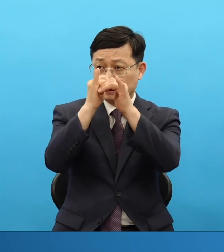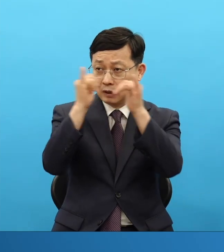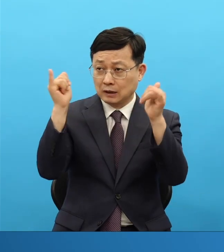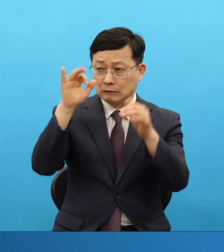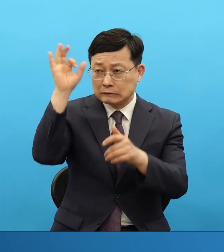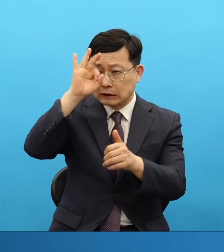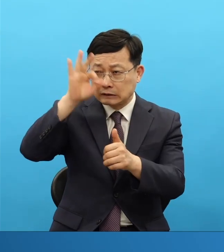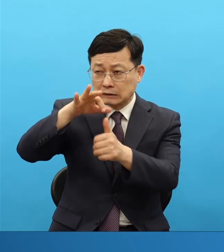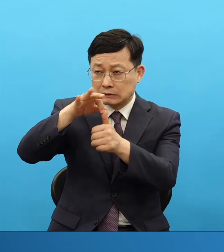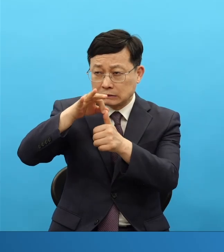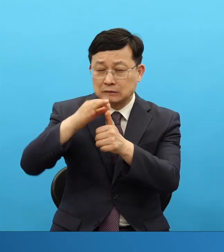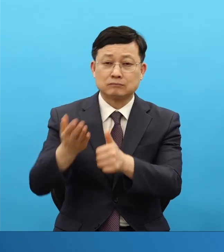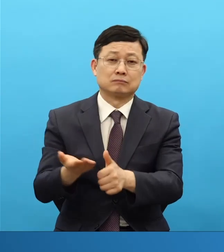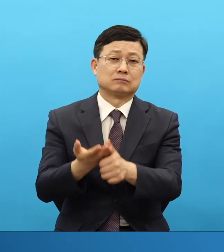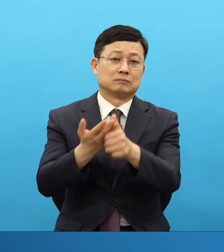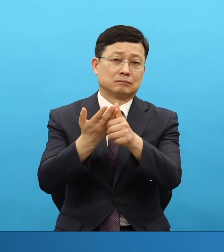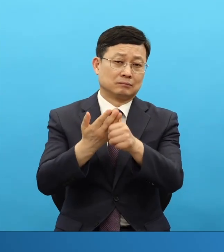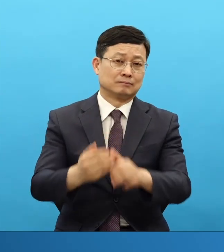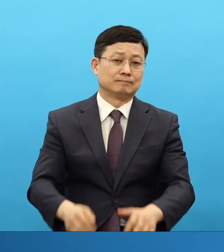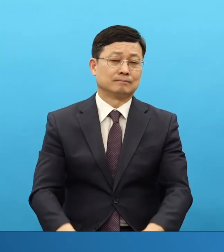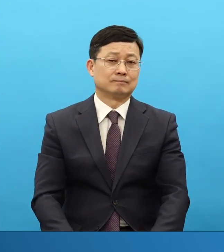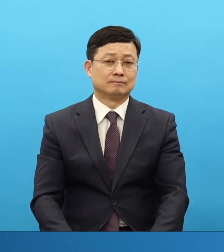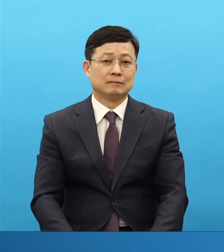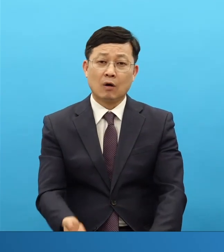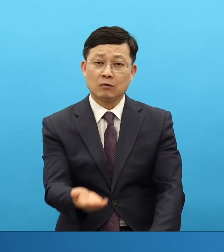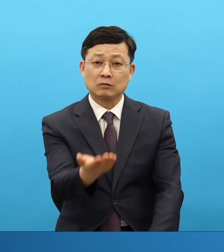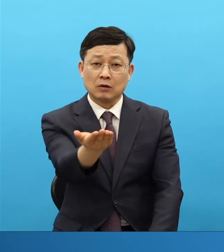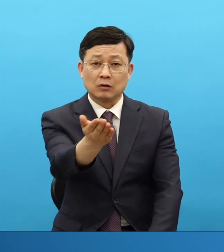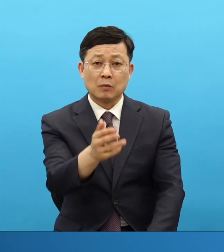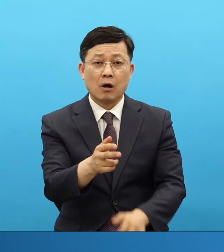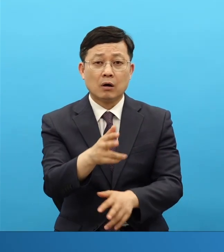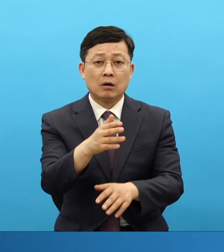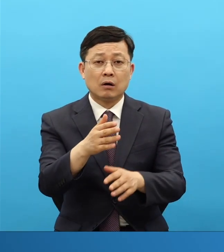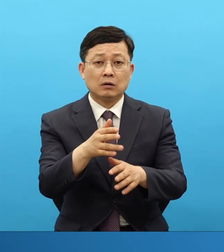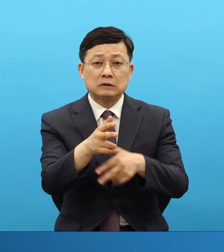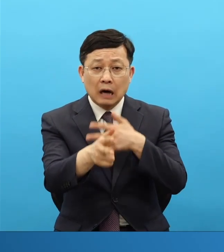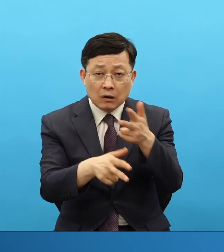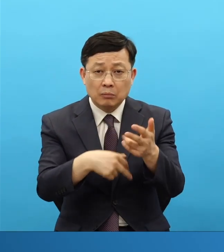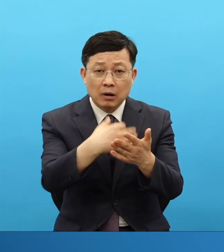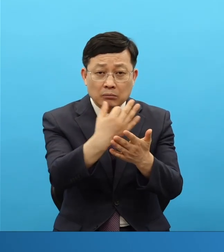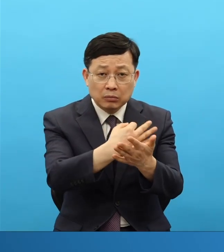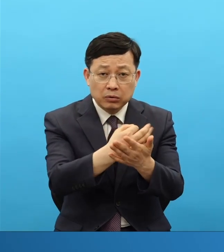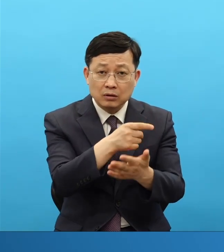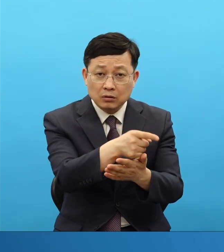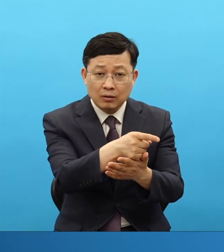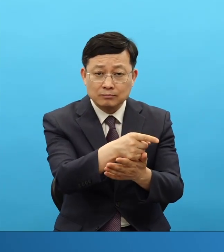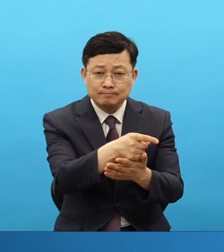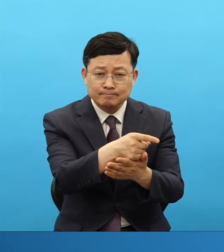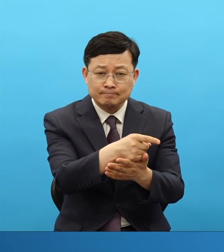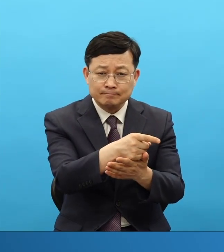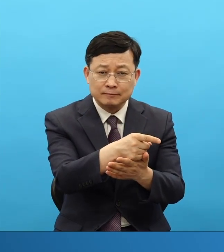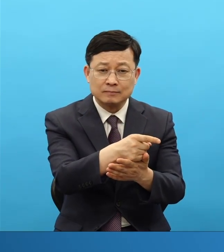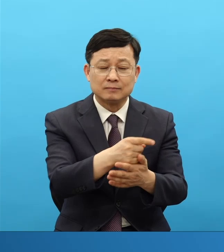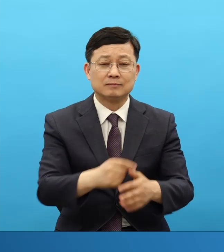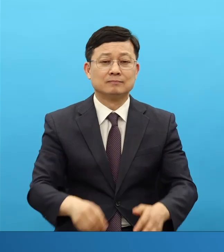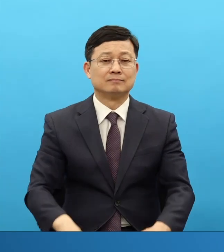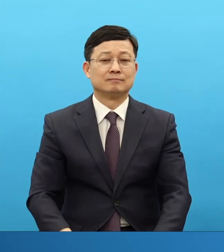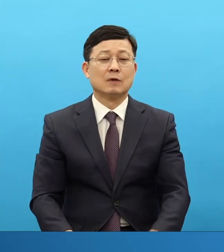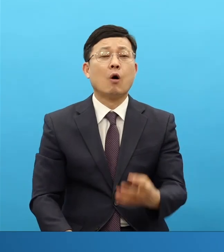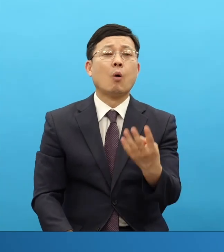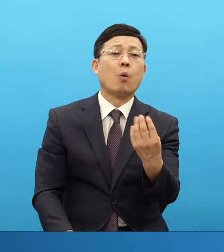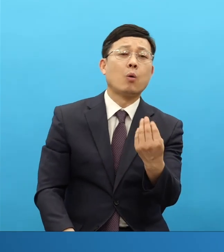인재들이라 해야 돼요. That it has to be the gifted and talented. 자, 여러분의 업은 얼마만큼 영향을 가져야 And 되겠어요? how much influence must your occupation